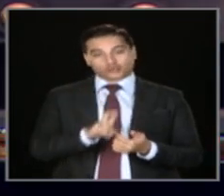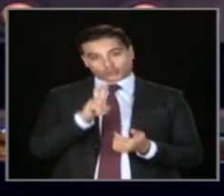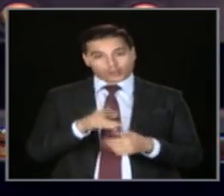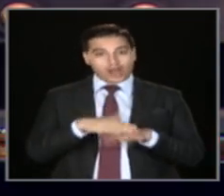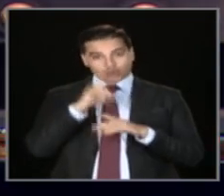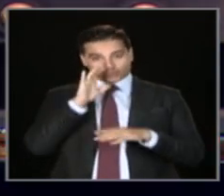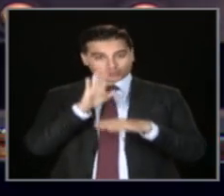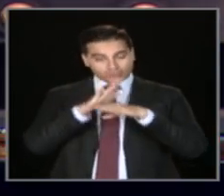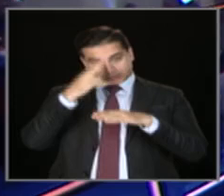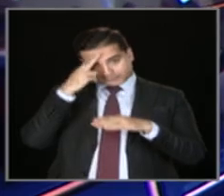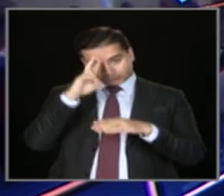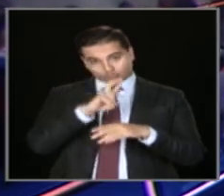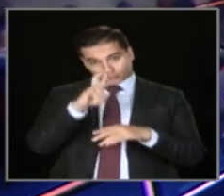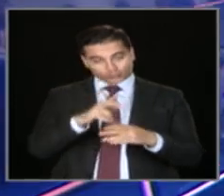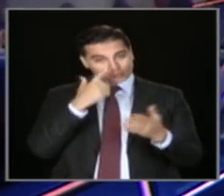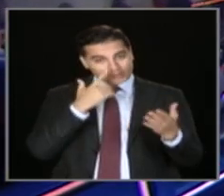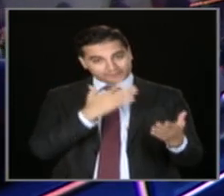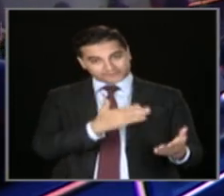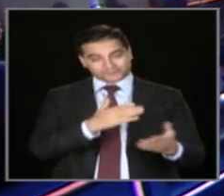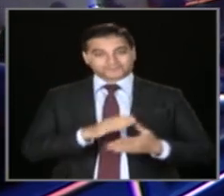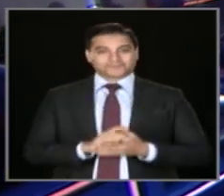صورة وشخصية، والسؤال هو: